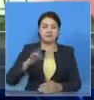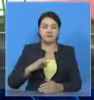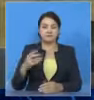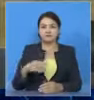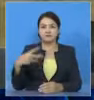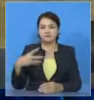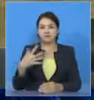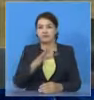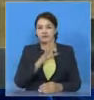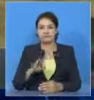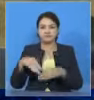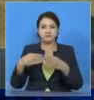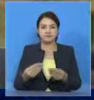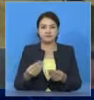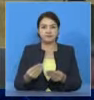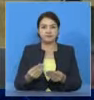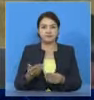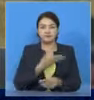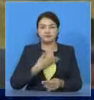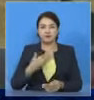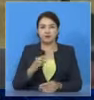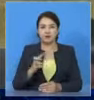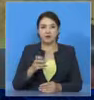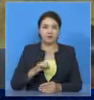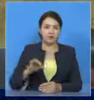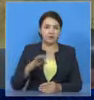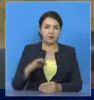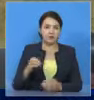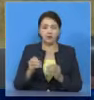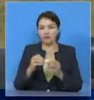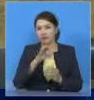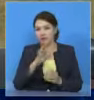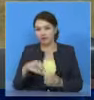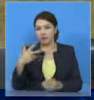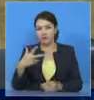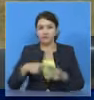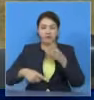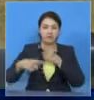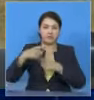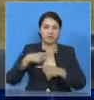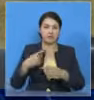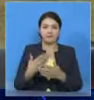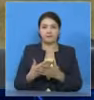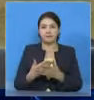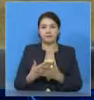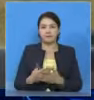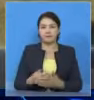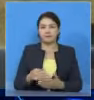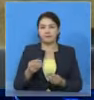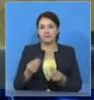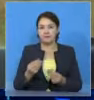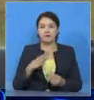бюджеттен 25% береді. Біздің облыстық бюджеттен 10%. Сонда 35% қайтарым жаңағы